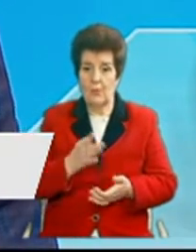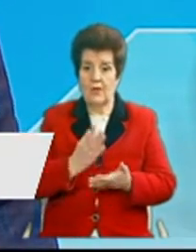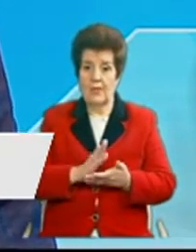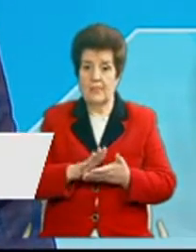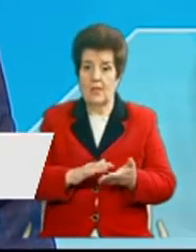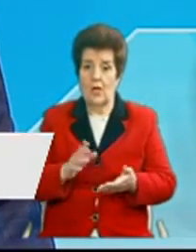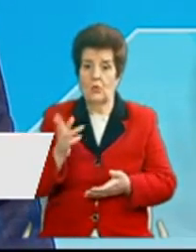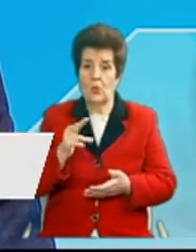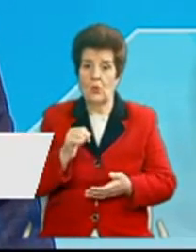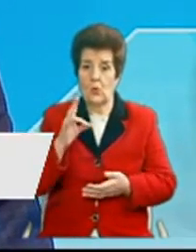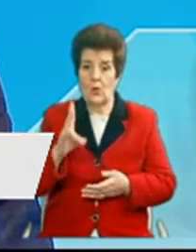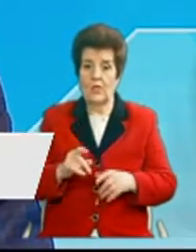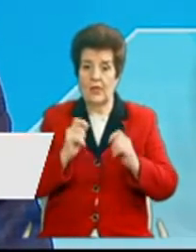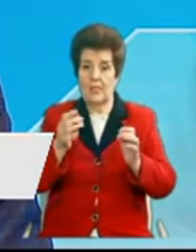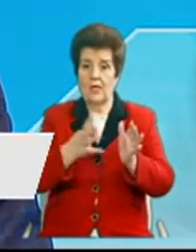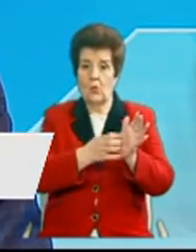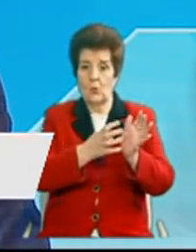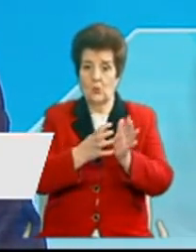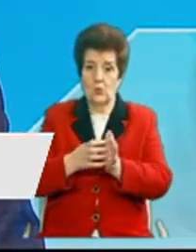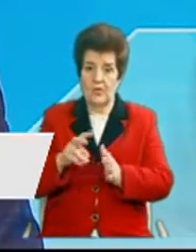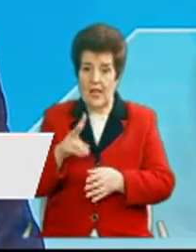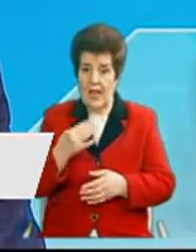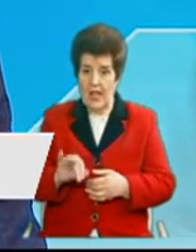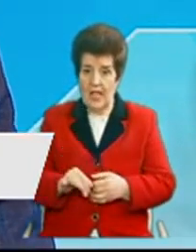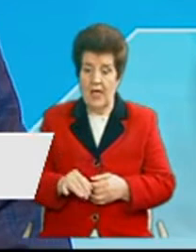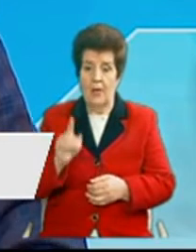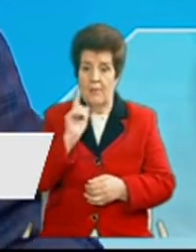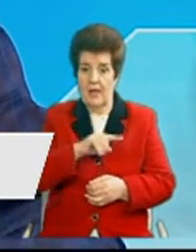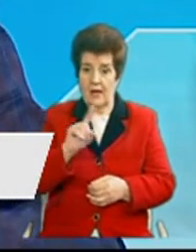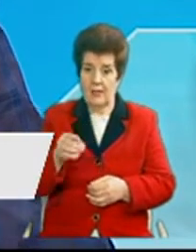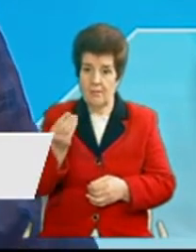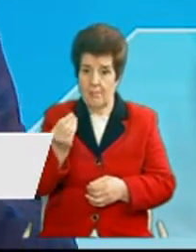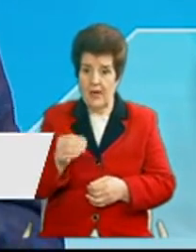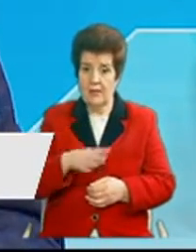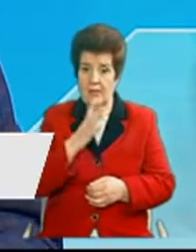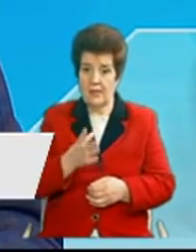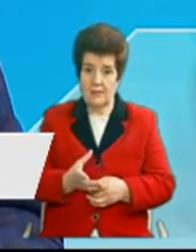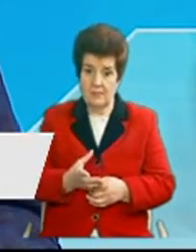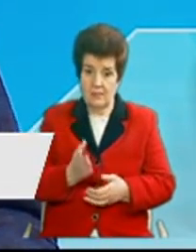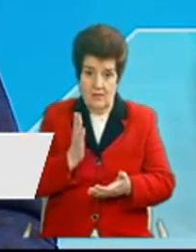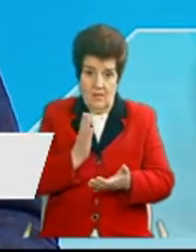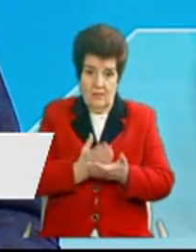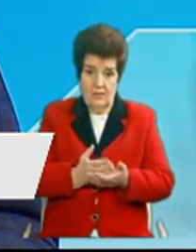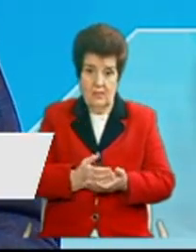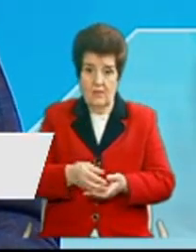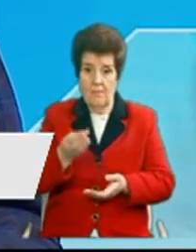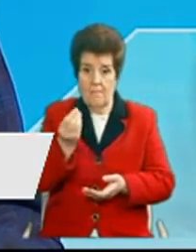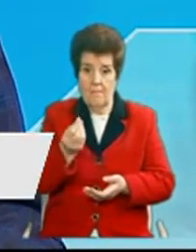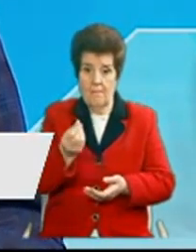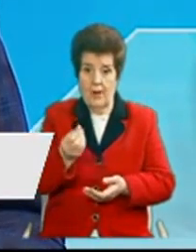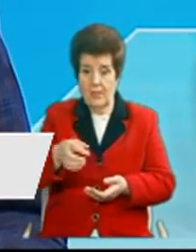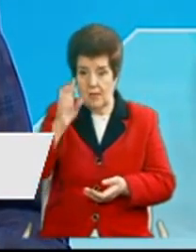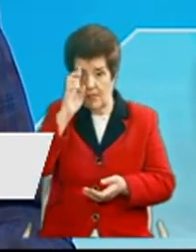spune că Dodolnea da câte 900 de lei. Pe când banii aceștia sunt banii contribuabililor, sunt banii care sunt dați